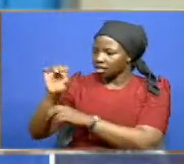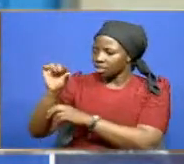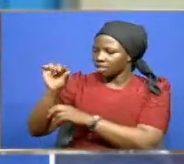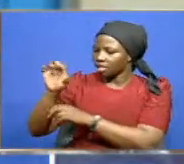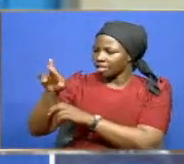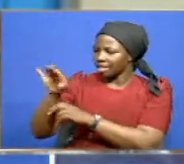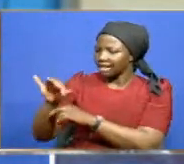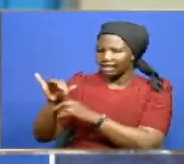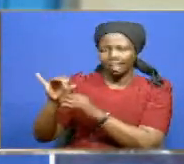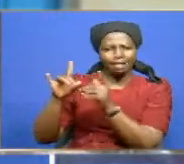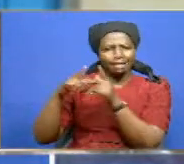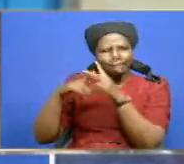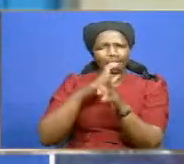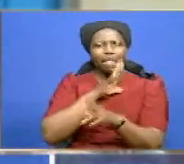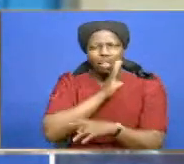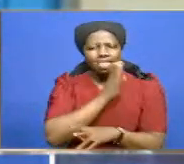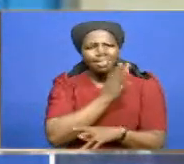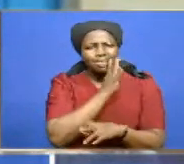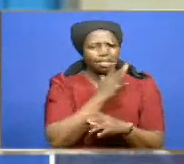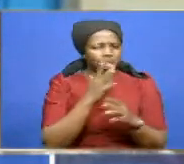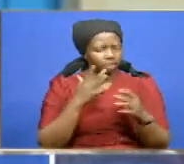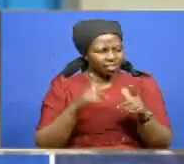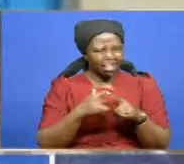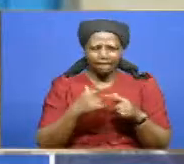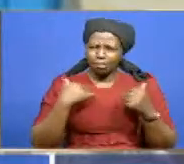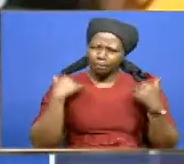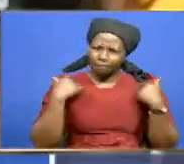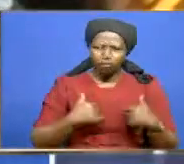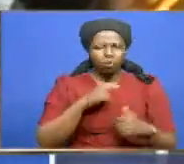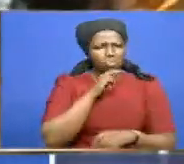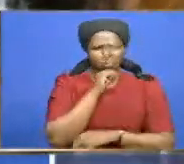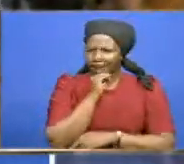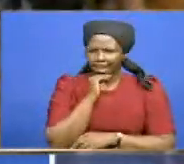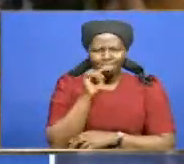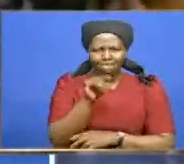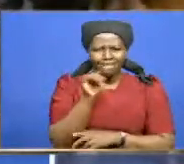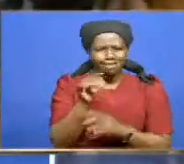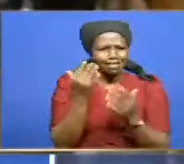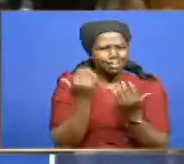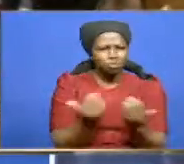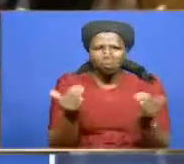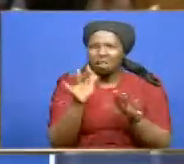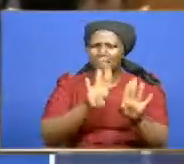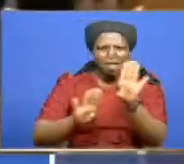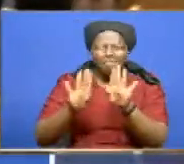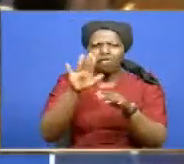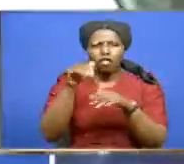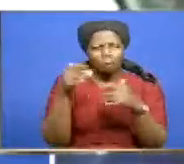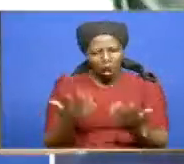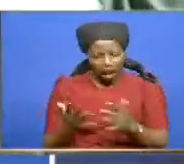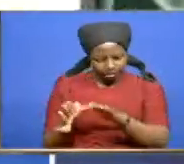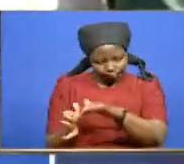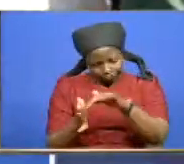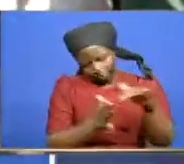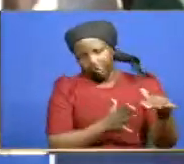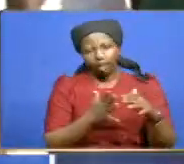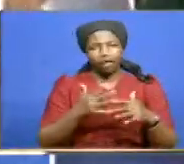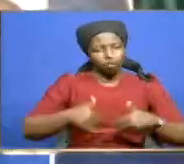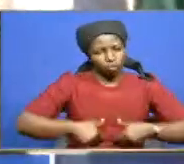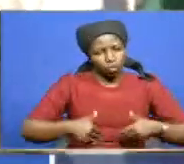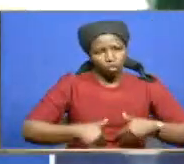Sasa nikashindwa, kwani hii utoto ime... Wakati huo huo, baadhi ya vijana kutoka kaunti ndogo ya